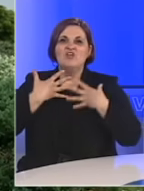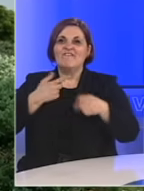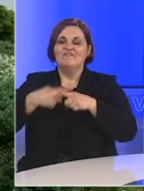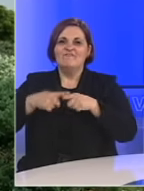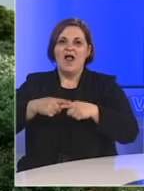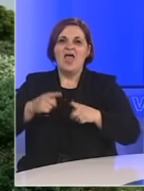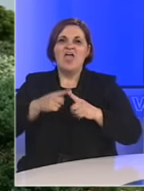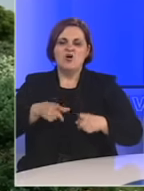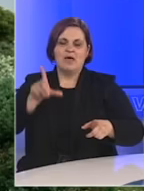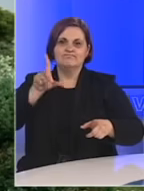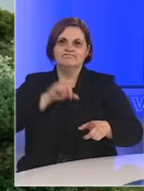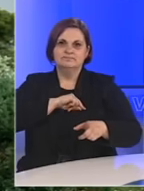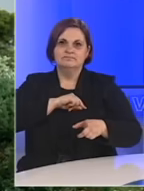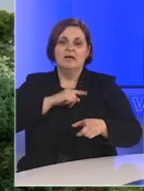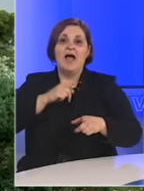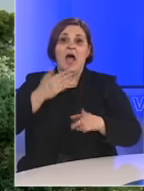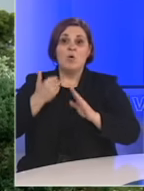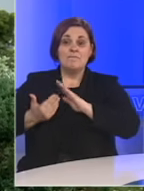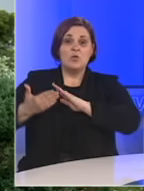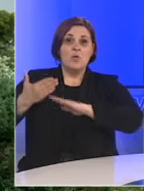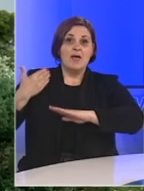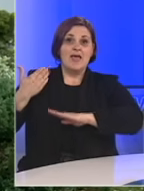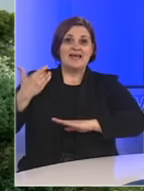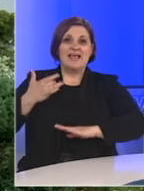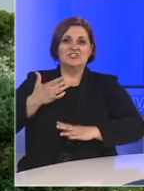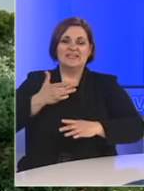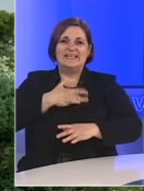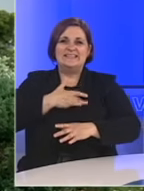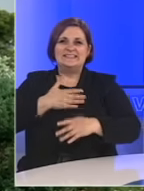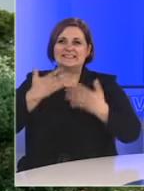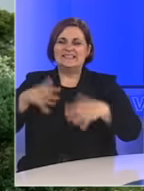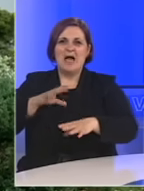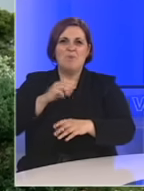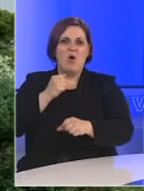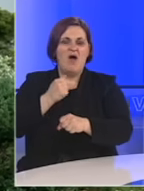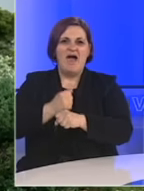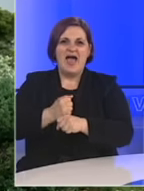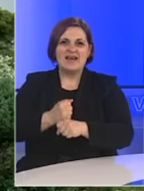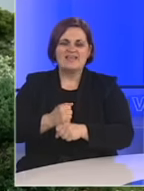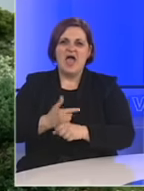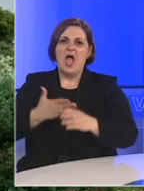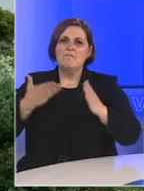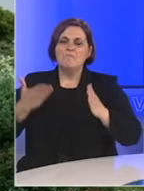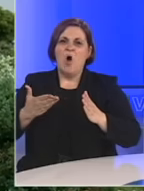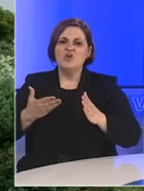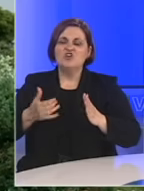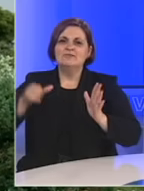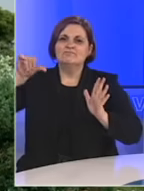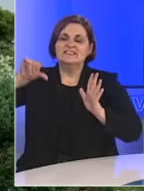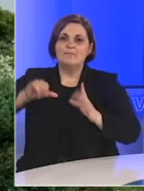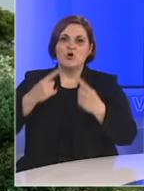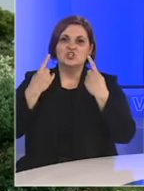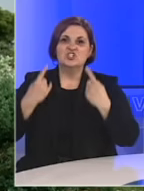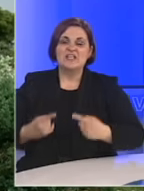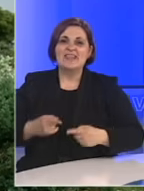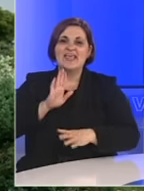Zatim, osobe koje imaju recimo raniju srčanu slabost može progredirati, može uznapredovati